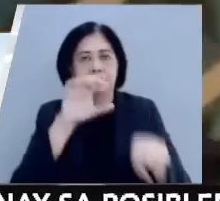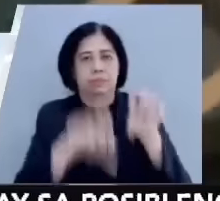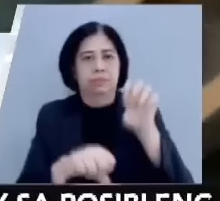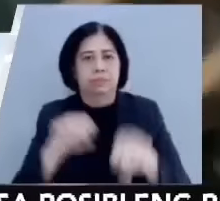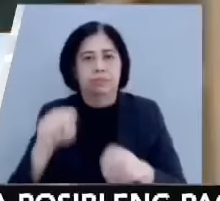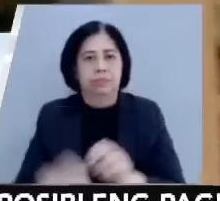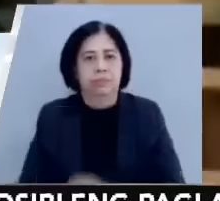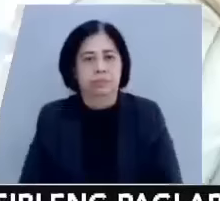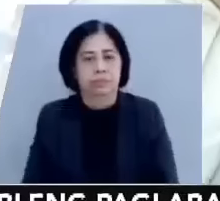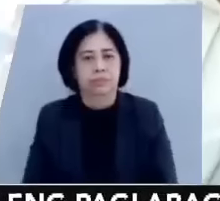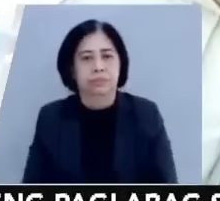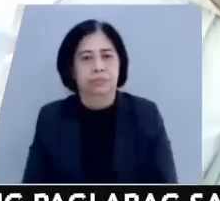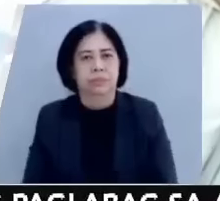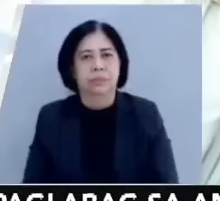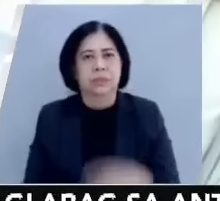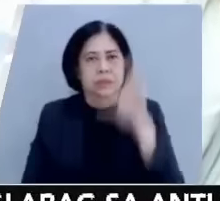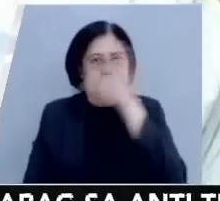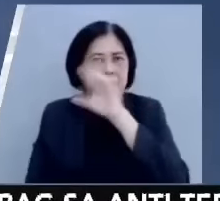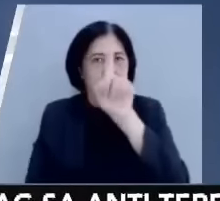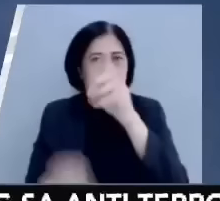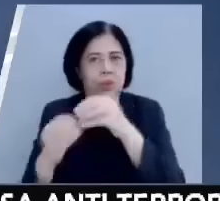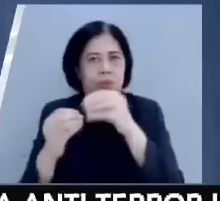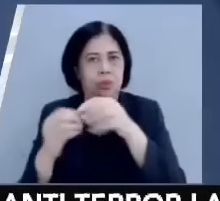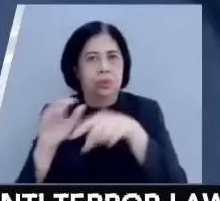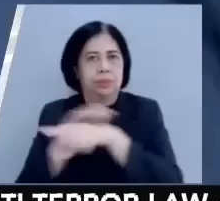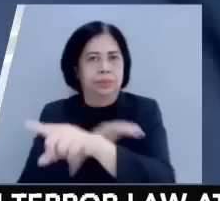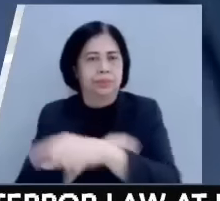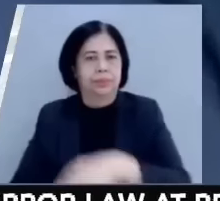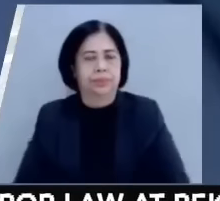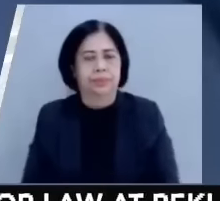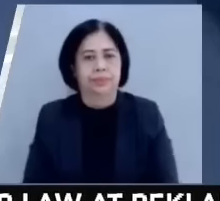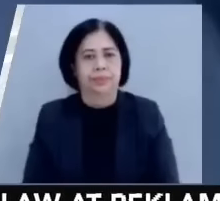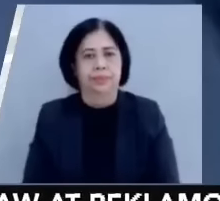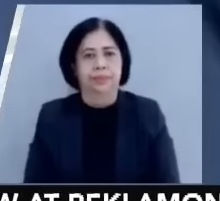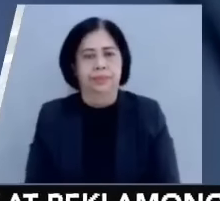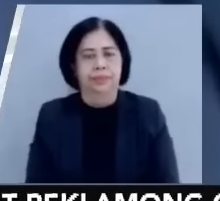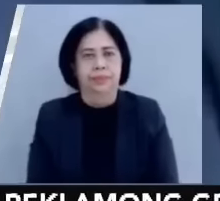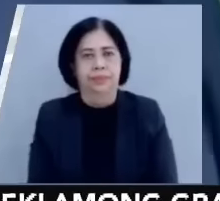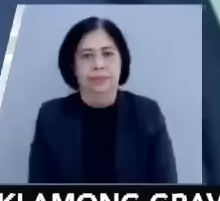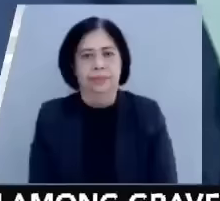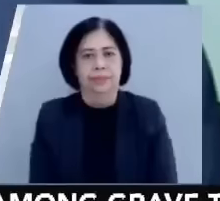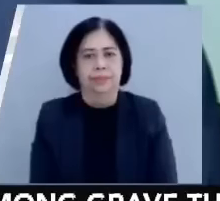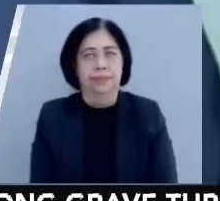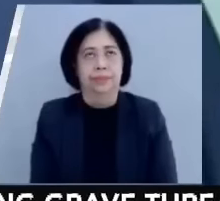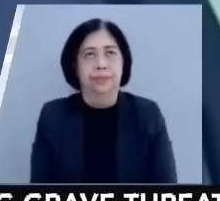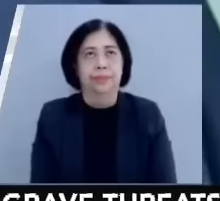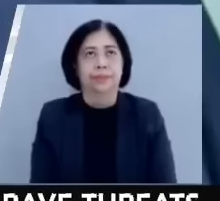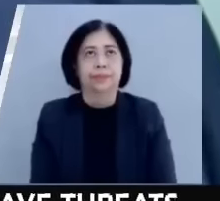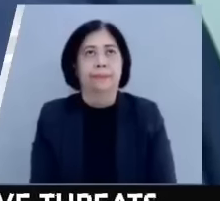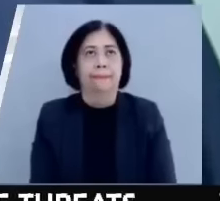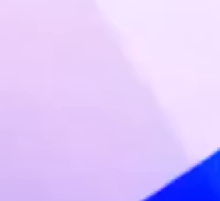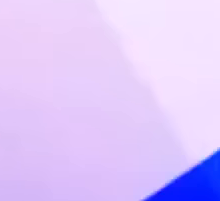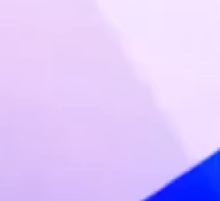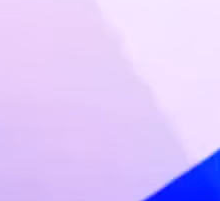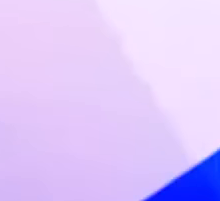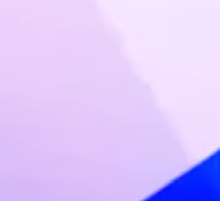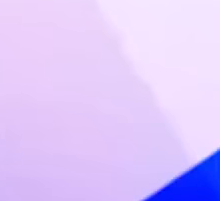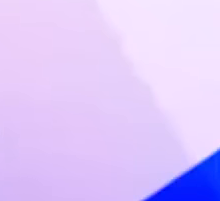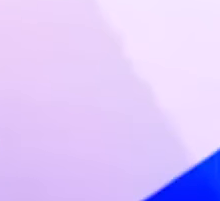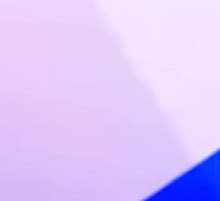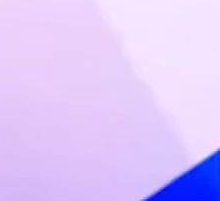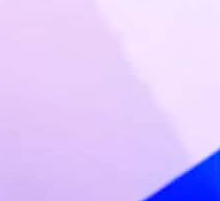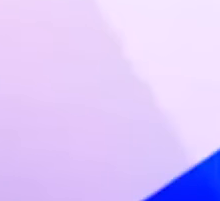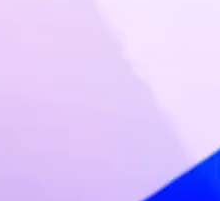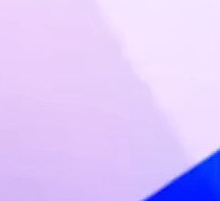pang nakatakas. Ito ang unang balita. Bea Pinlac para sa GMA Integrated News.